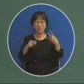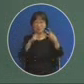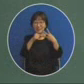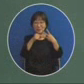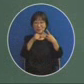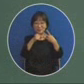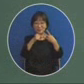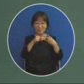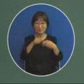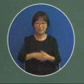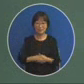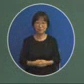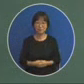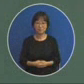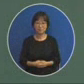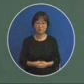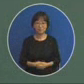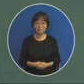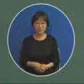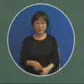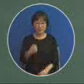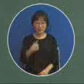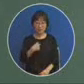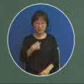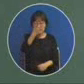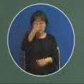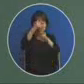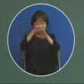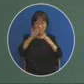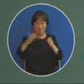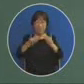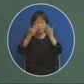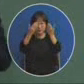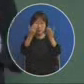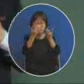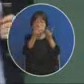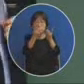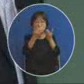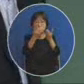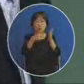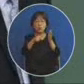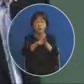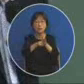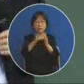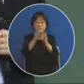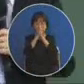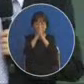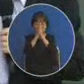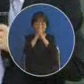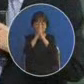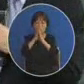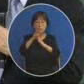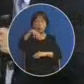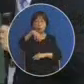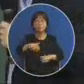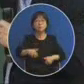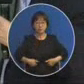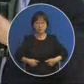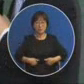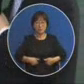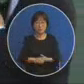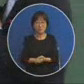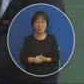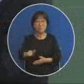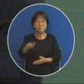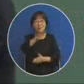to go back to their own fields. 내가 예배드릴 기도석은 있어야 돼. Or at the very least, you need to have a seat, a place where you can 기도하세요. be in prayer. So pray about these